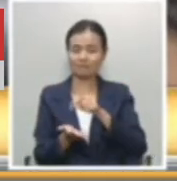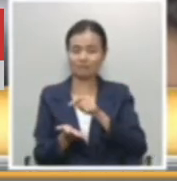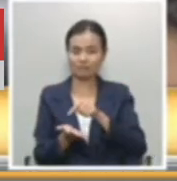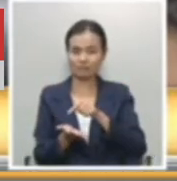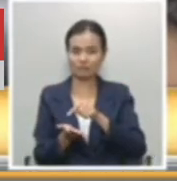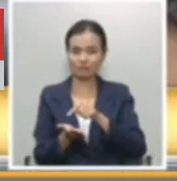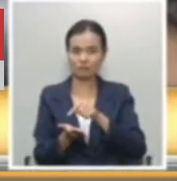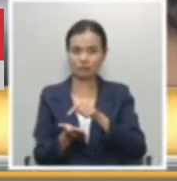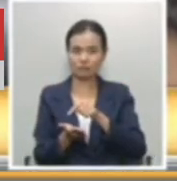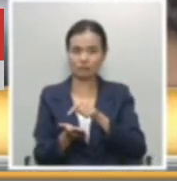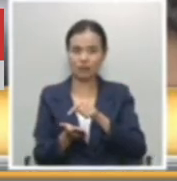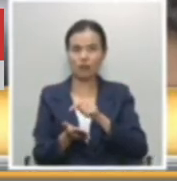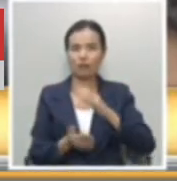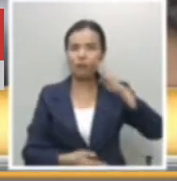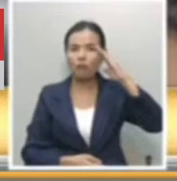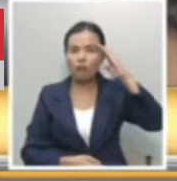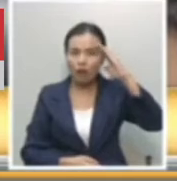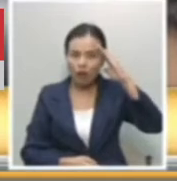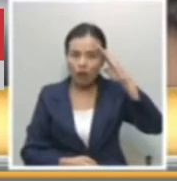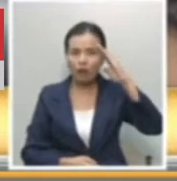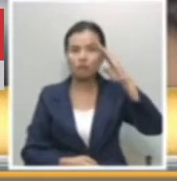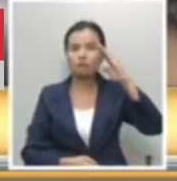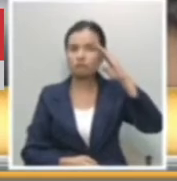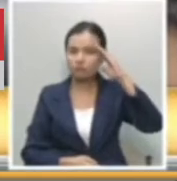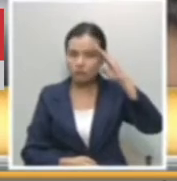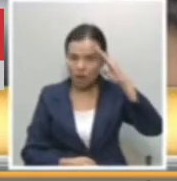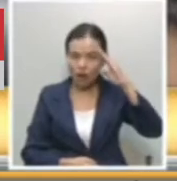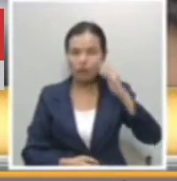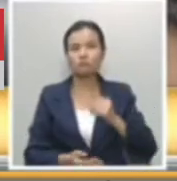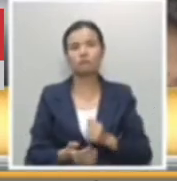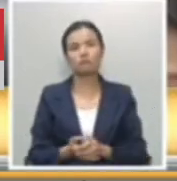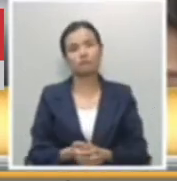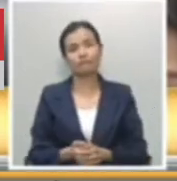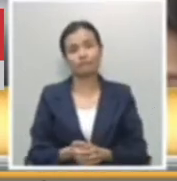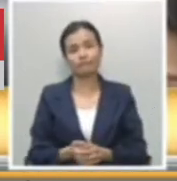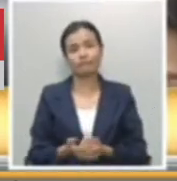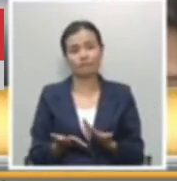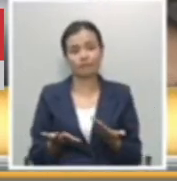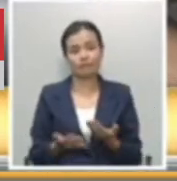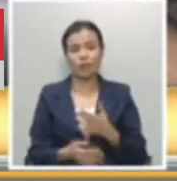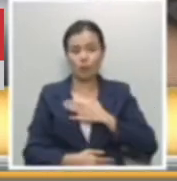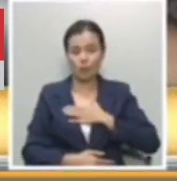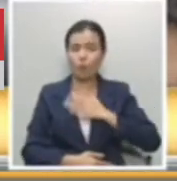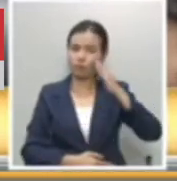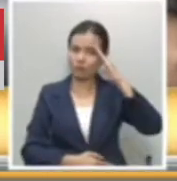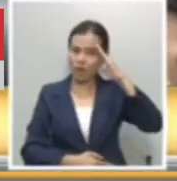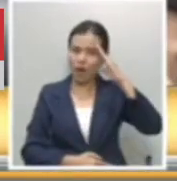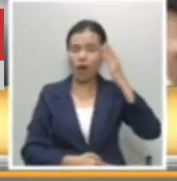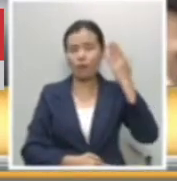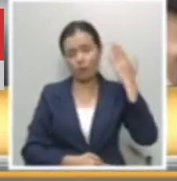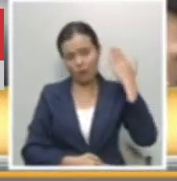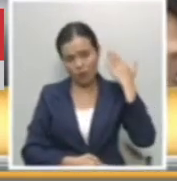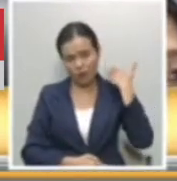ติดอาวุธให้กับกองทัพท่านประธานครับผมเป็นทหารเก่านะครับ